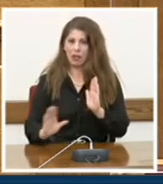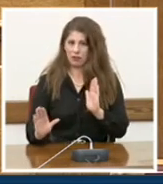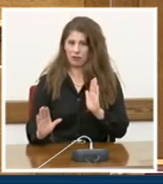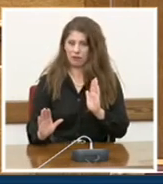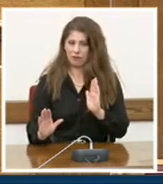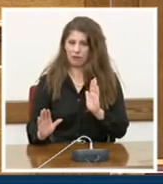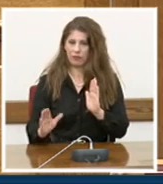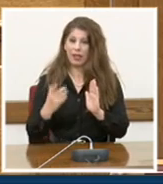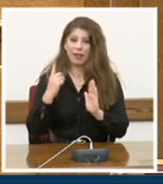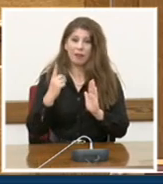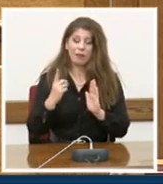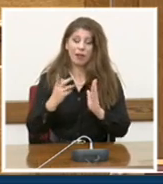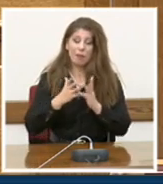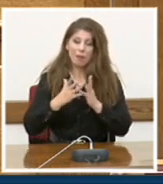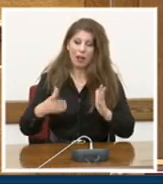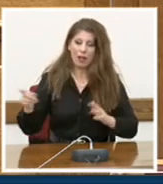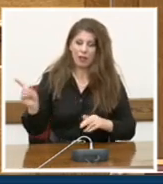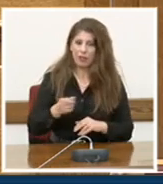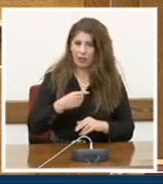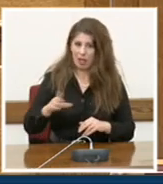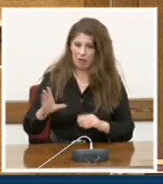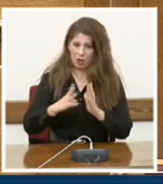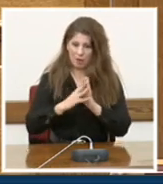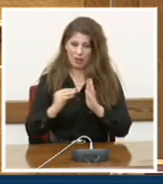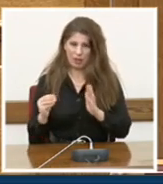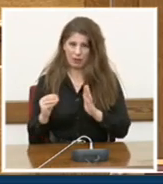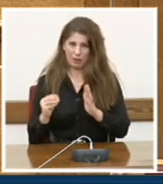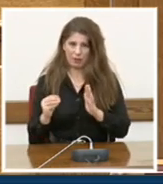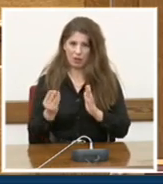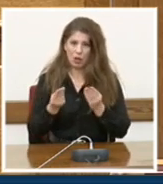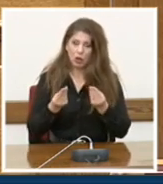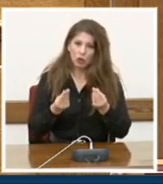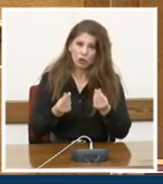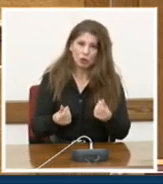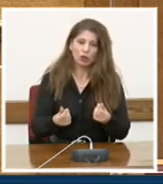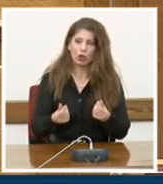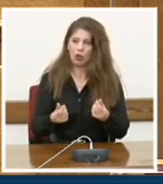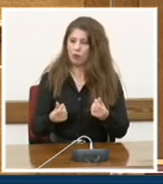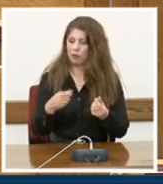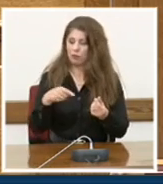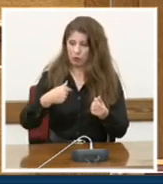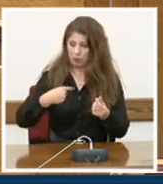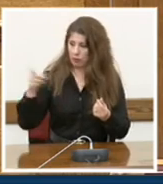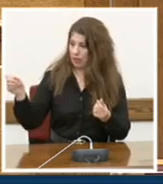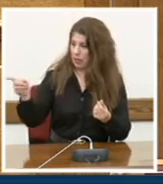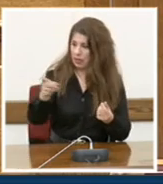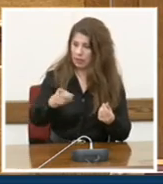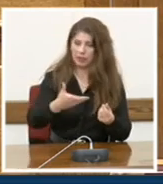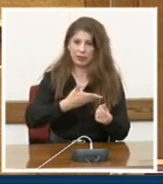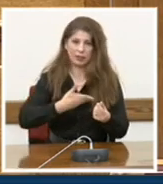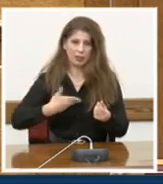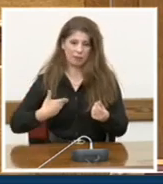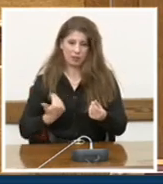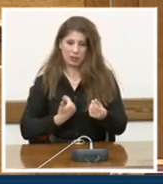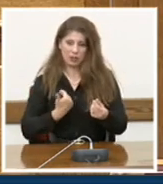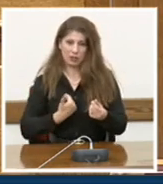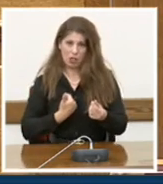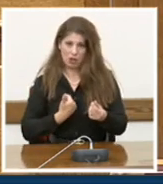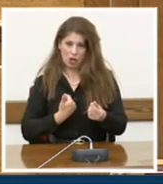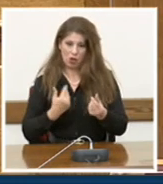μια μεγάλη διαφορά μας, για παράδειγμα, ο τρόπος που απευθύνεστε εσείς και εμείς στη νεολαία, για παράδειγμα, ο τρόπος που